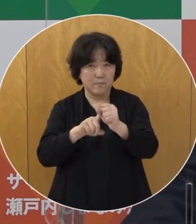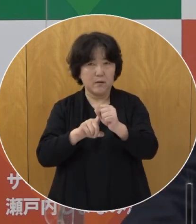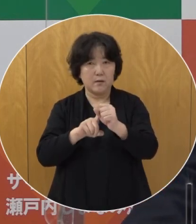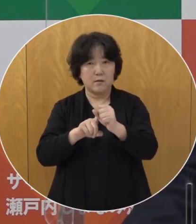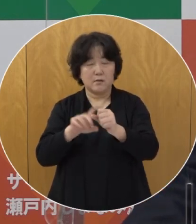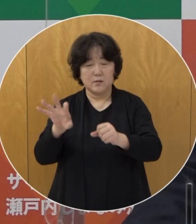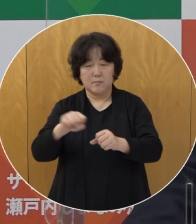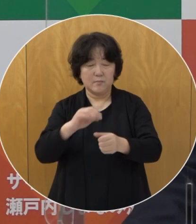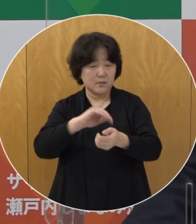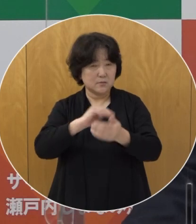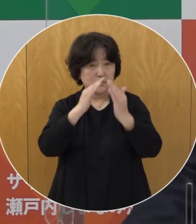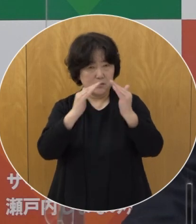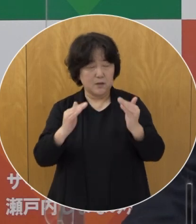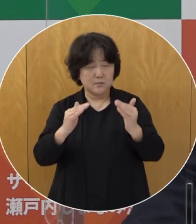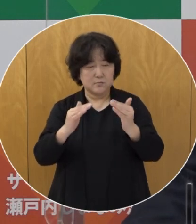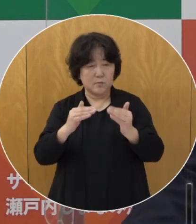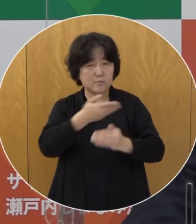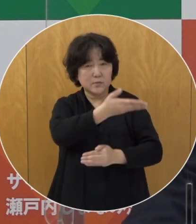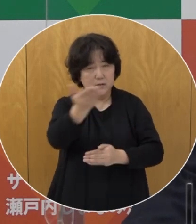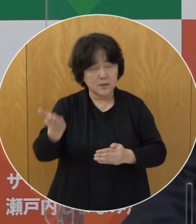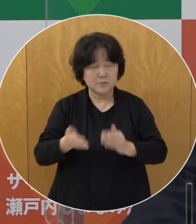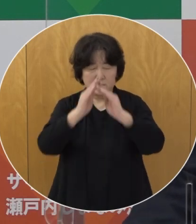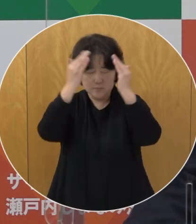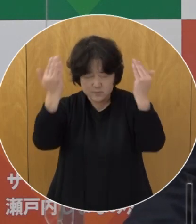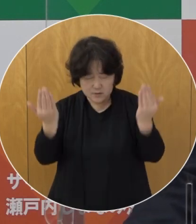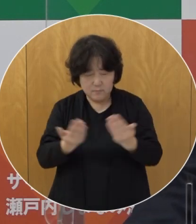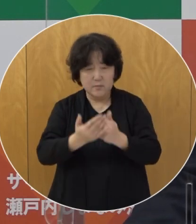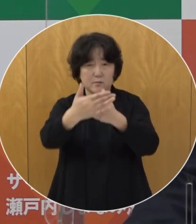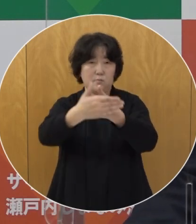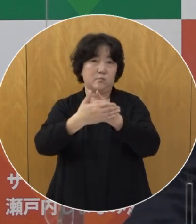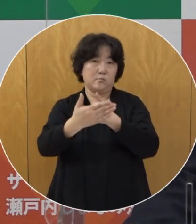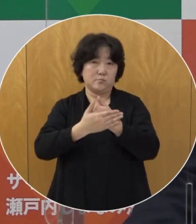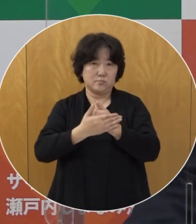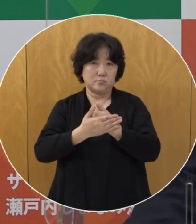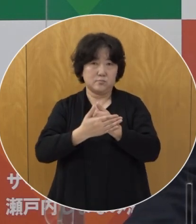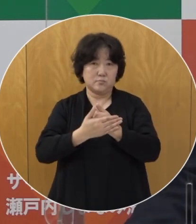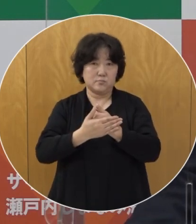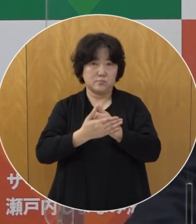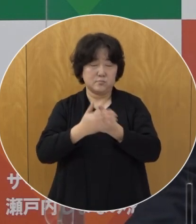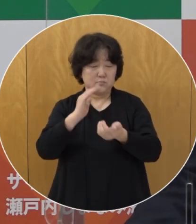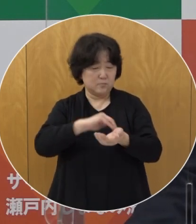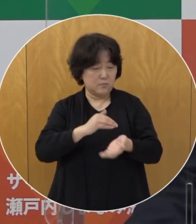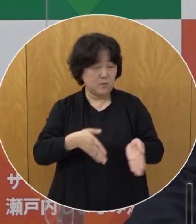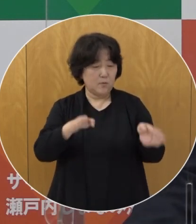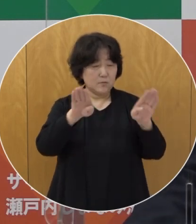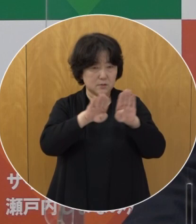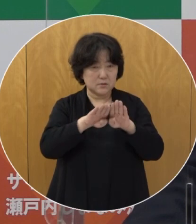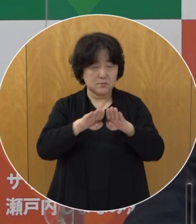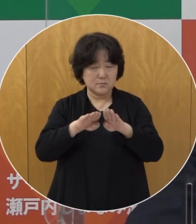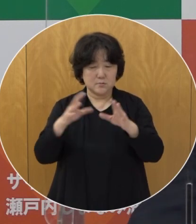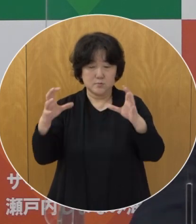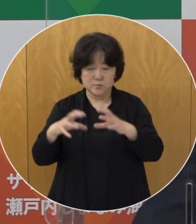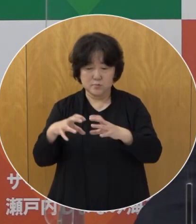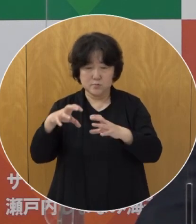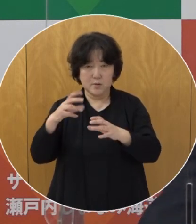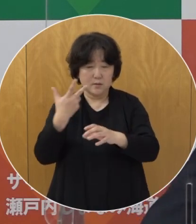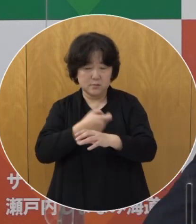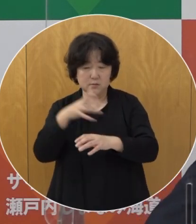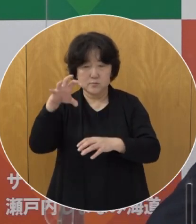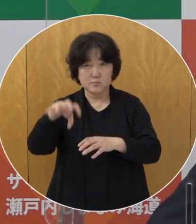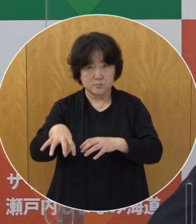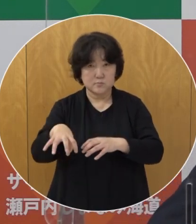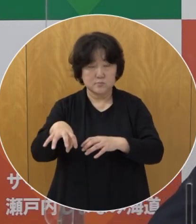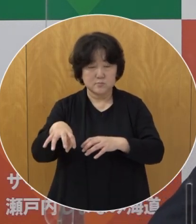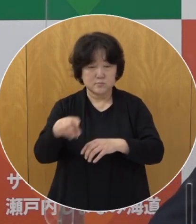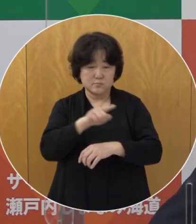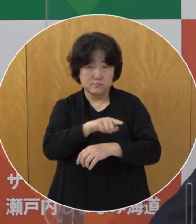ため、今治市医師会の皆さんの全面協力のもと、個別医療機関、そして集団接種